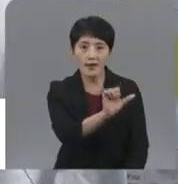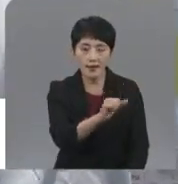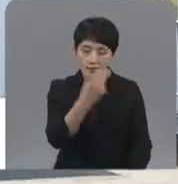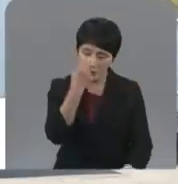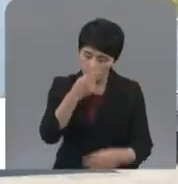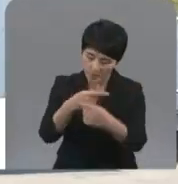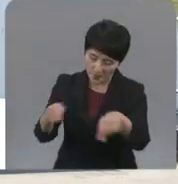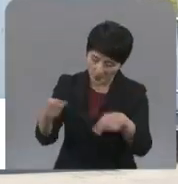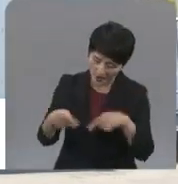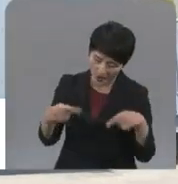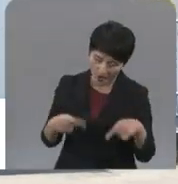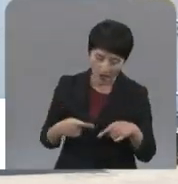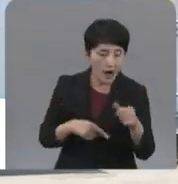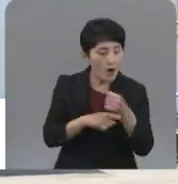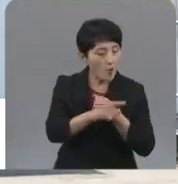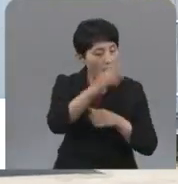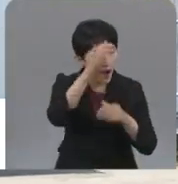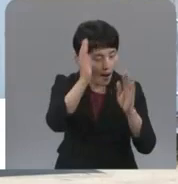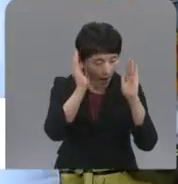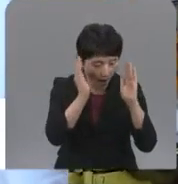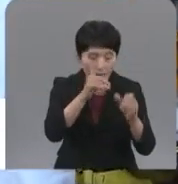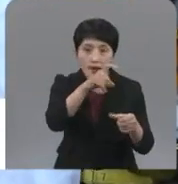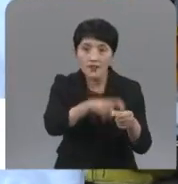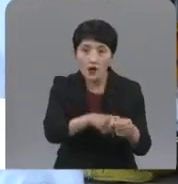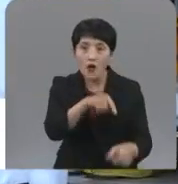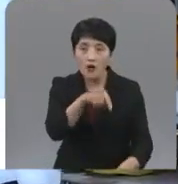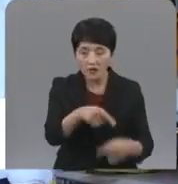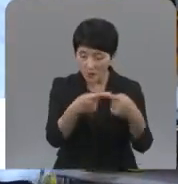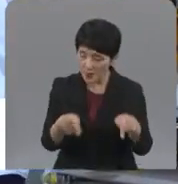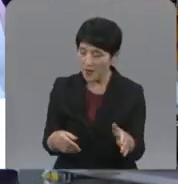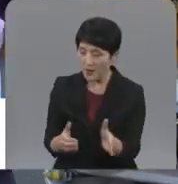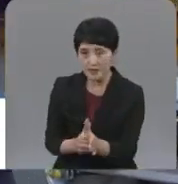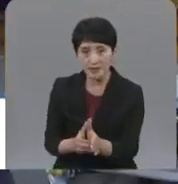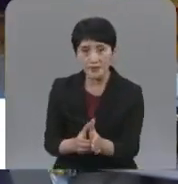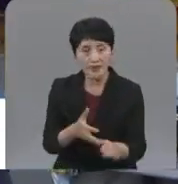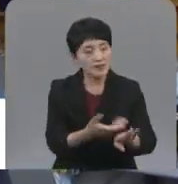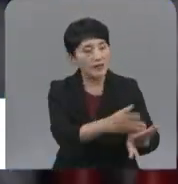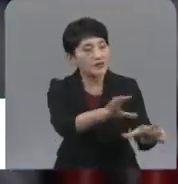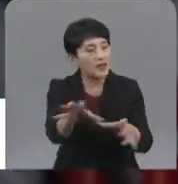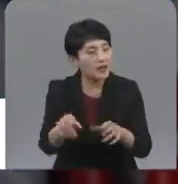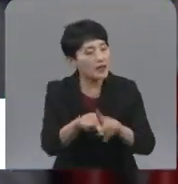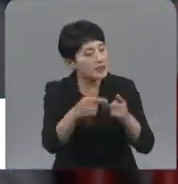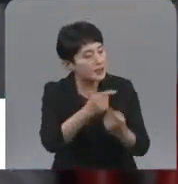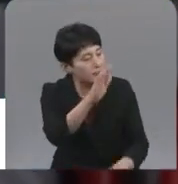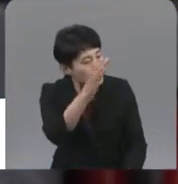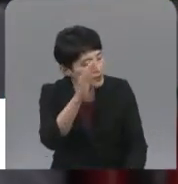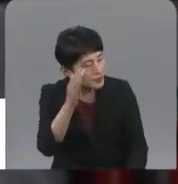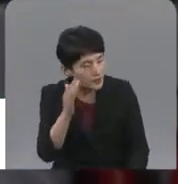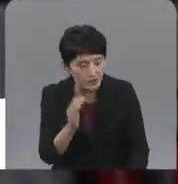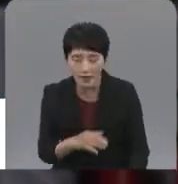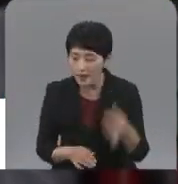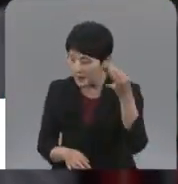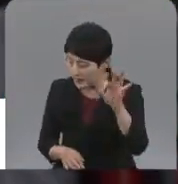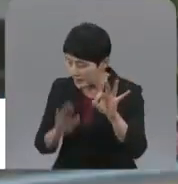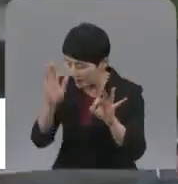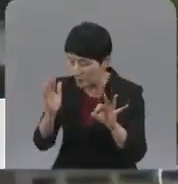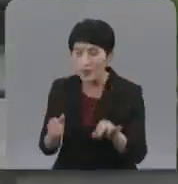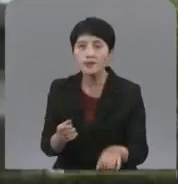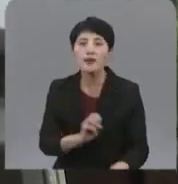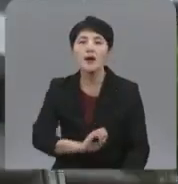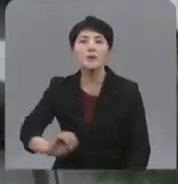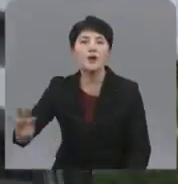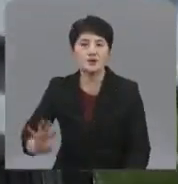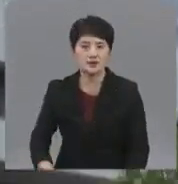Kishida, qui a présidé la conférence, a avancé que l'Agence internationale de l'énergie atomique avait validé cette solution